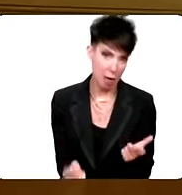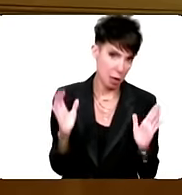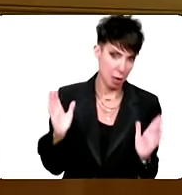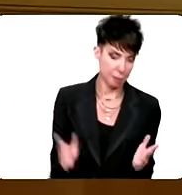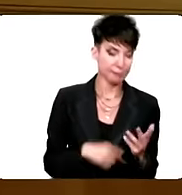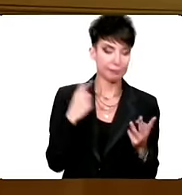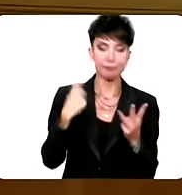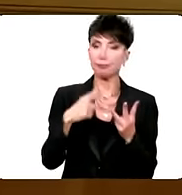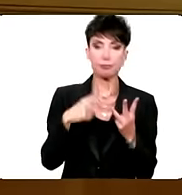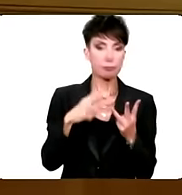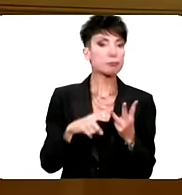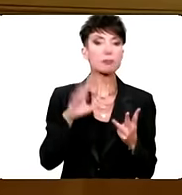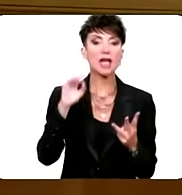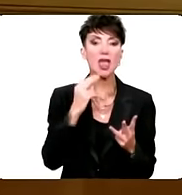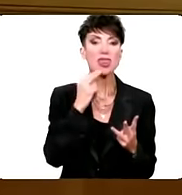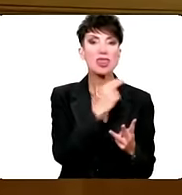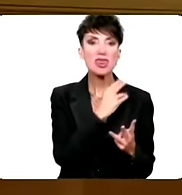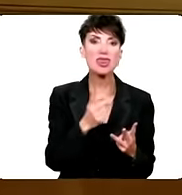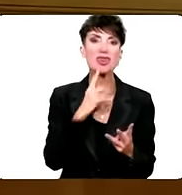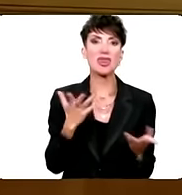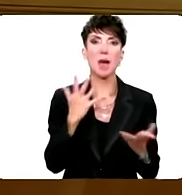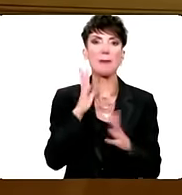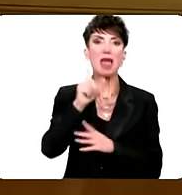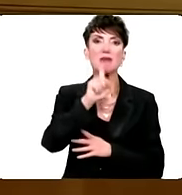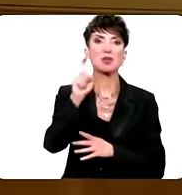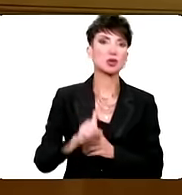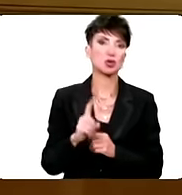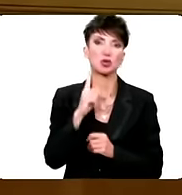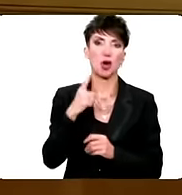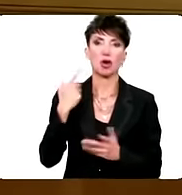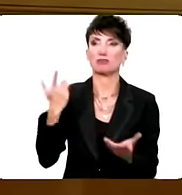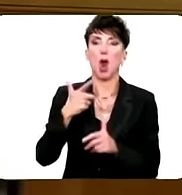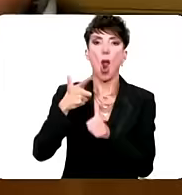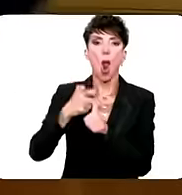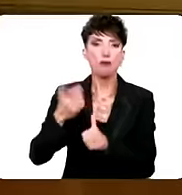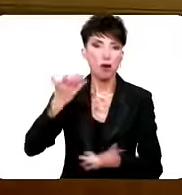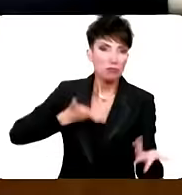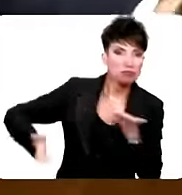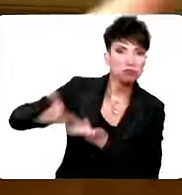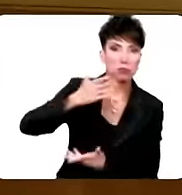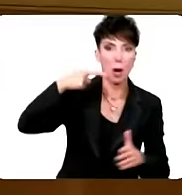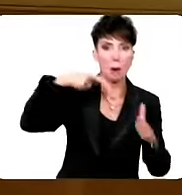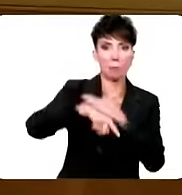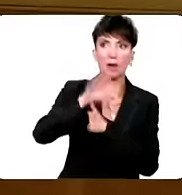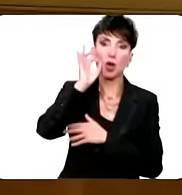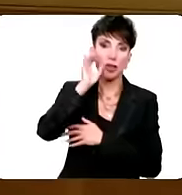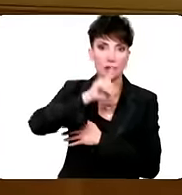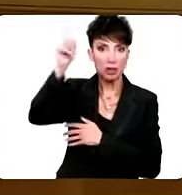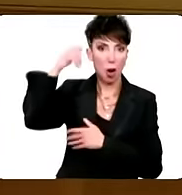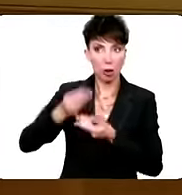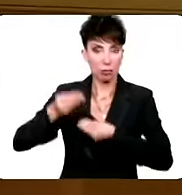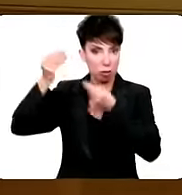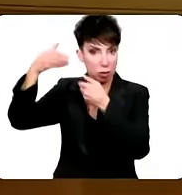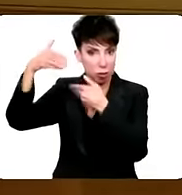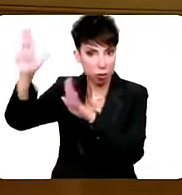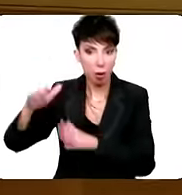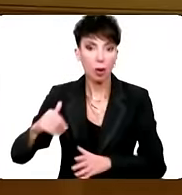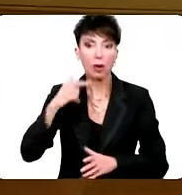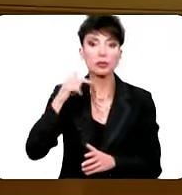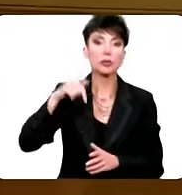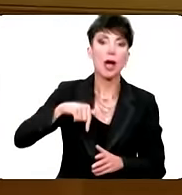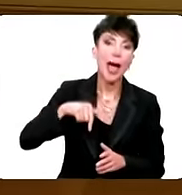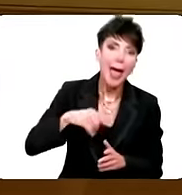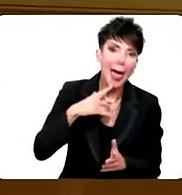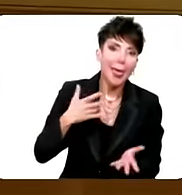μέσα μαζικής μεταφοράς. Με πρώτη απάντηση στα λεωφορεία. Το μετρό στη Θεσσαλονίκη θα παραδοθεί, αλλά μετρό στην Αθήνα δεν θα έχουμε